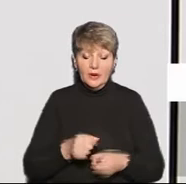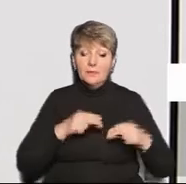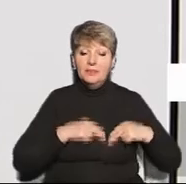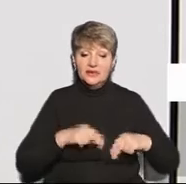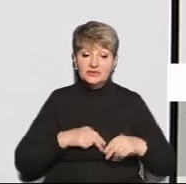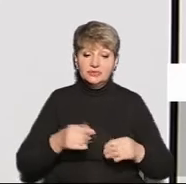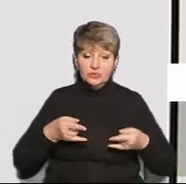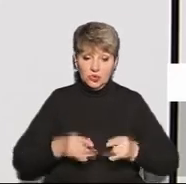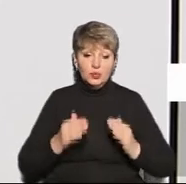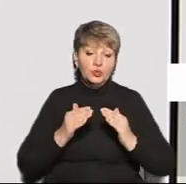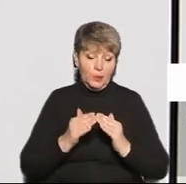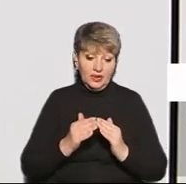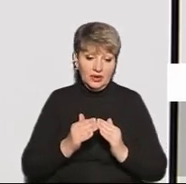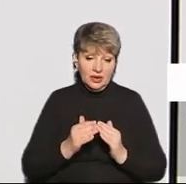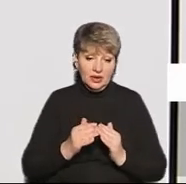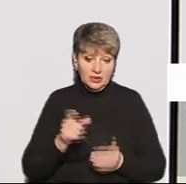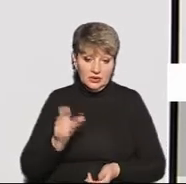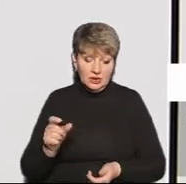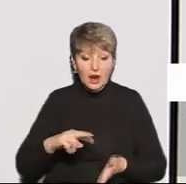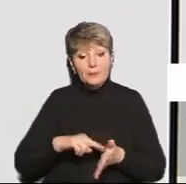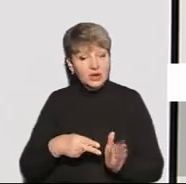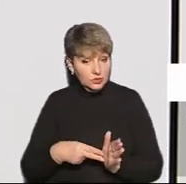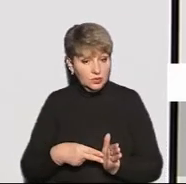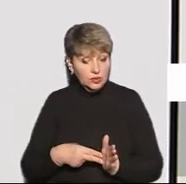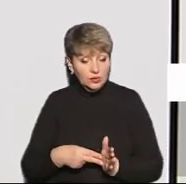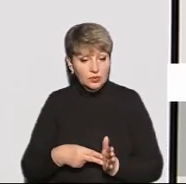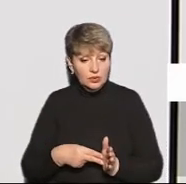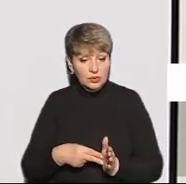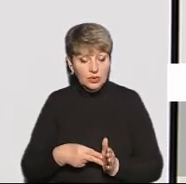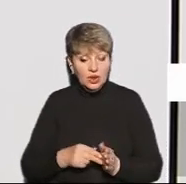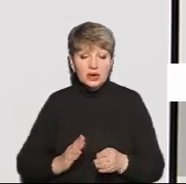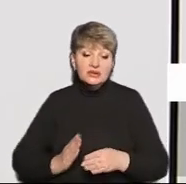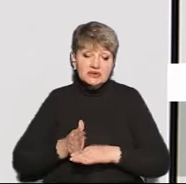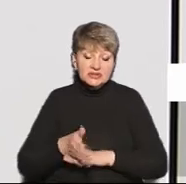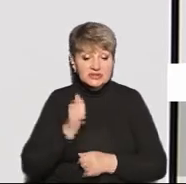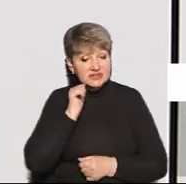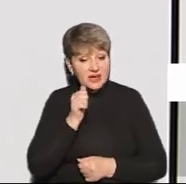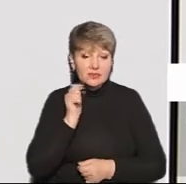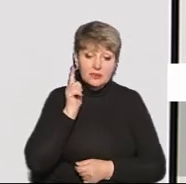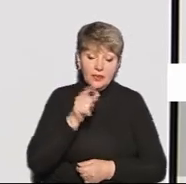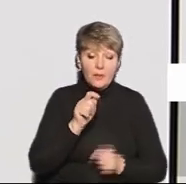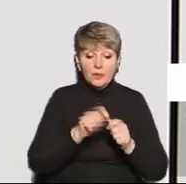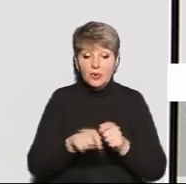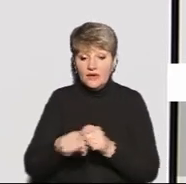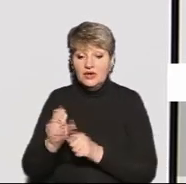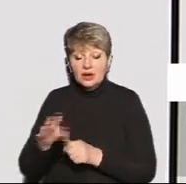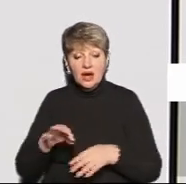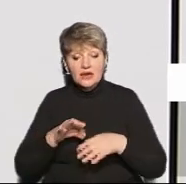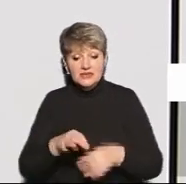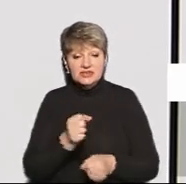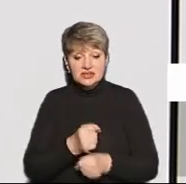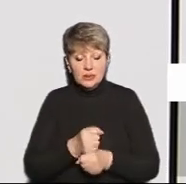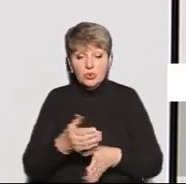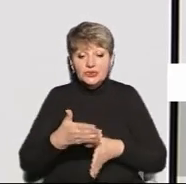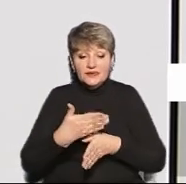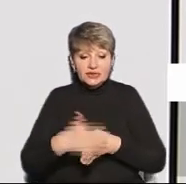працівників пологового будинку. Та більше того, я планую в пологовому будинку побувати завтра-післязавтра, перевірити, як ведуться роботи саме в